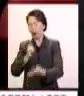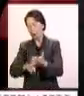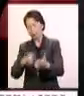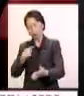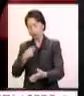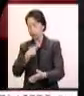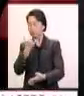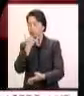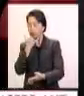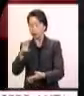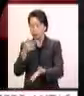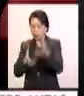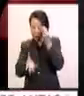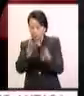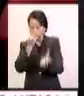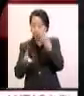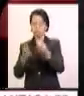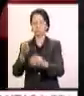kesilapan-kesilapan dan kita belajar.